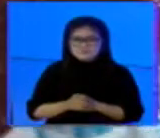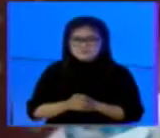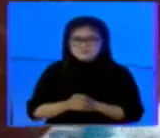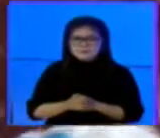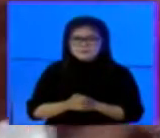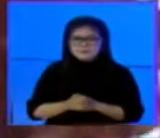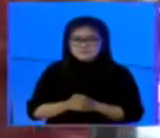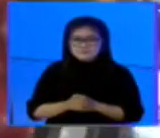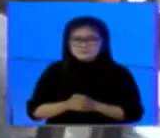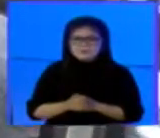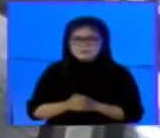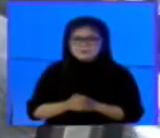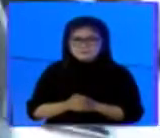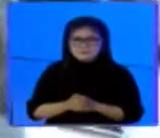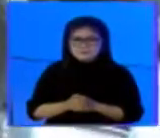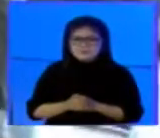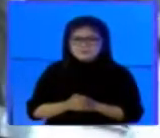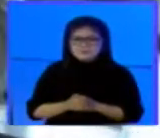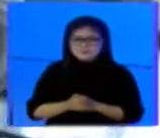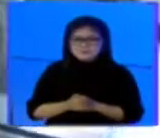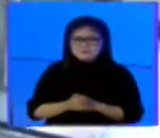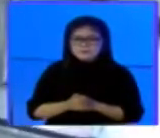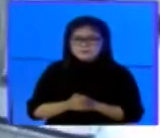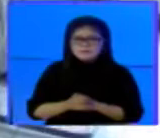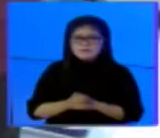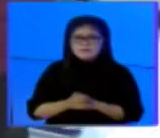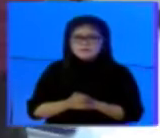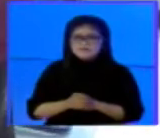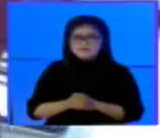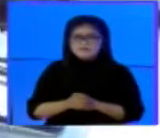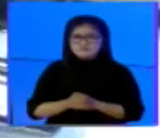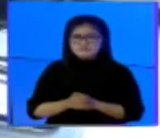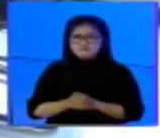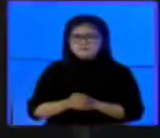Dari Bojonegoro, Jawa Timur, Dedi Mahdi, iNews, melaporkan.